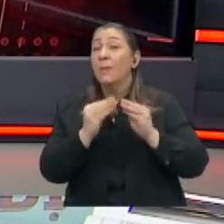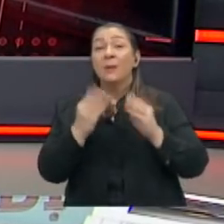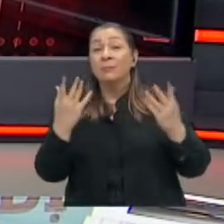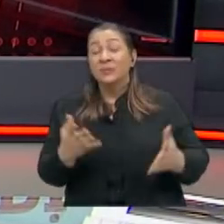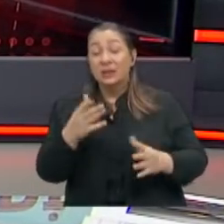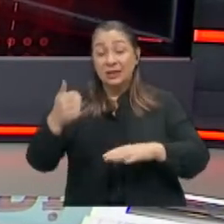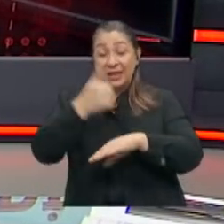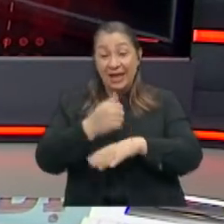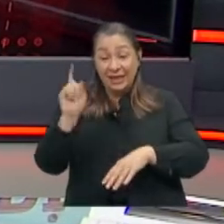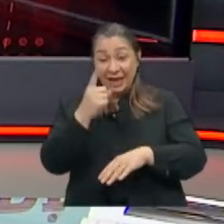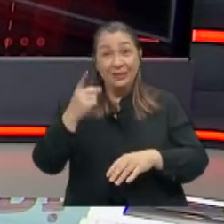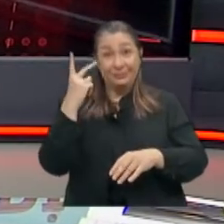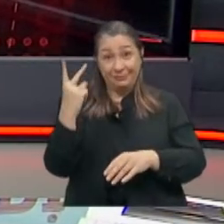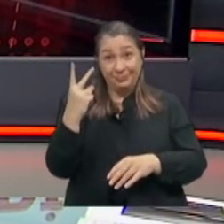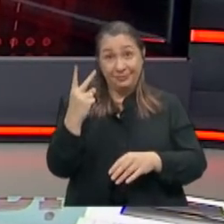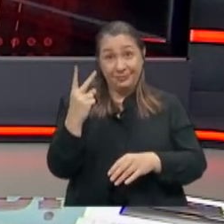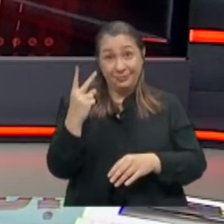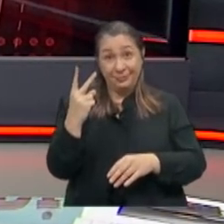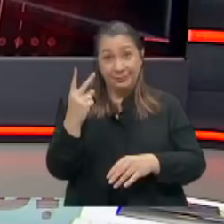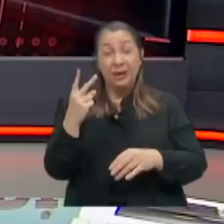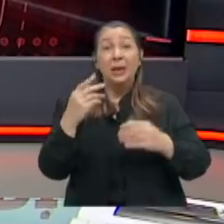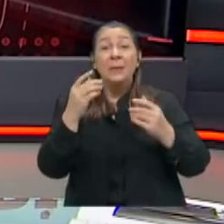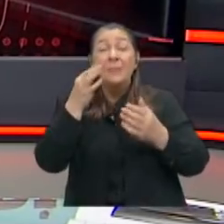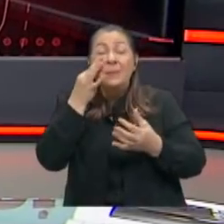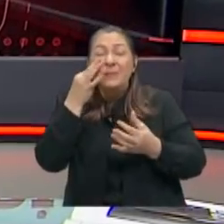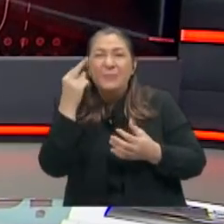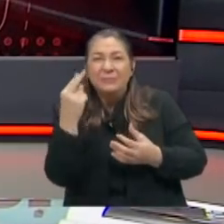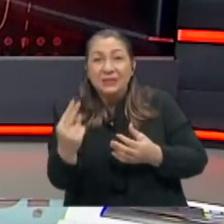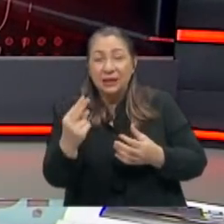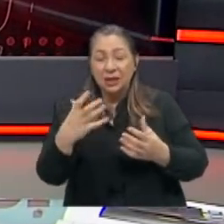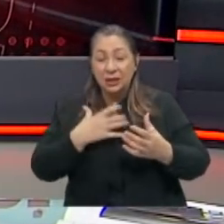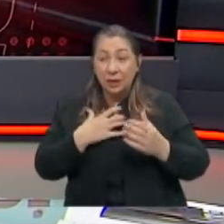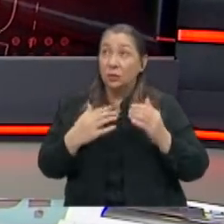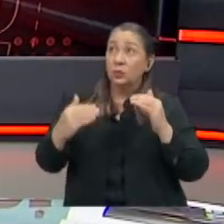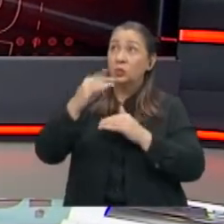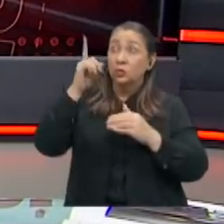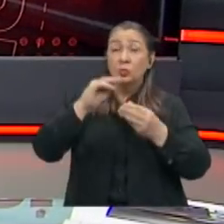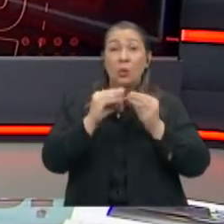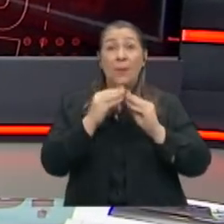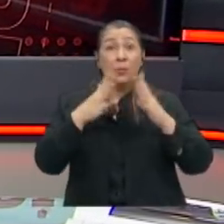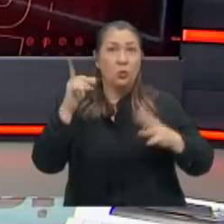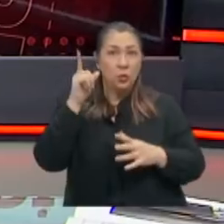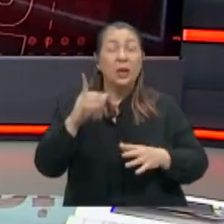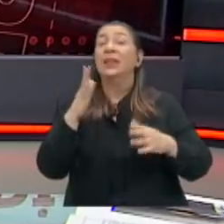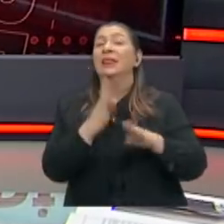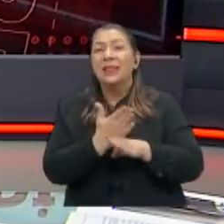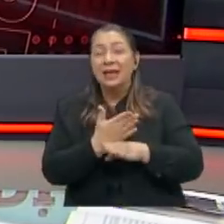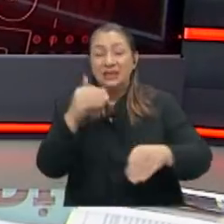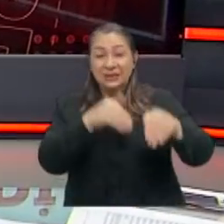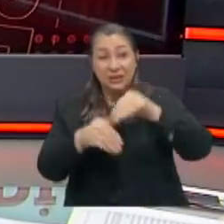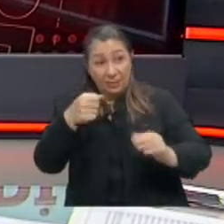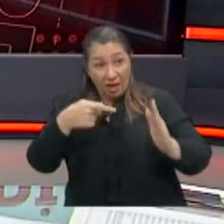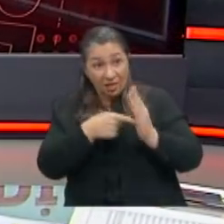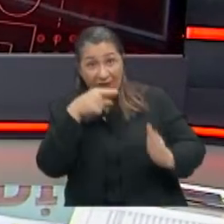olduğu iktidar ve iktidar partisi için. Bizzat kendi üstleri için asıl sorun. Niye? Çünkü seçime